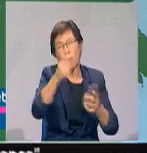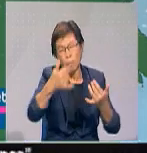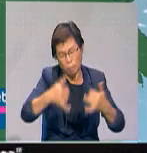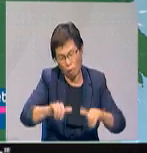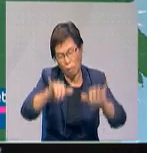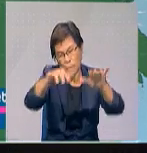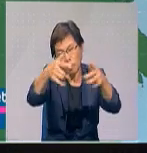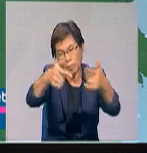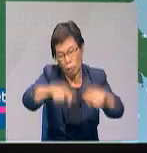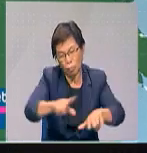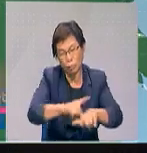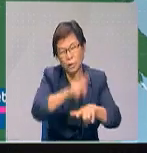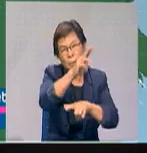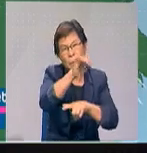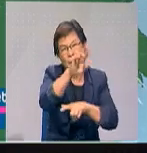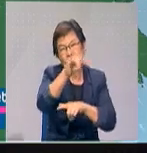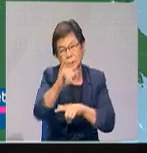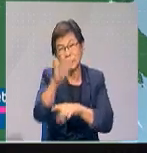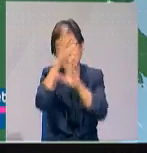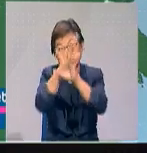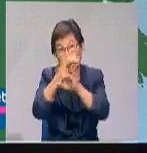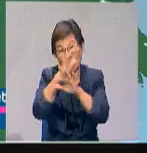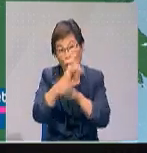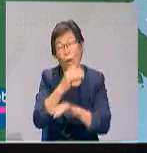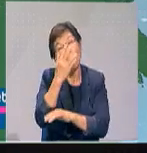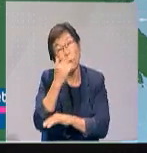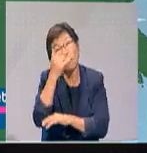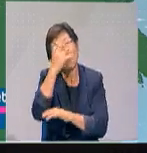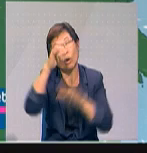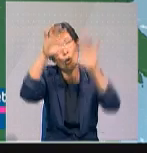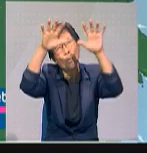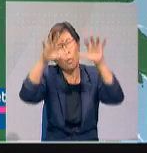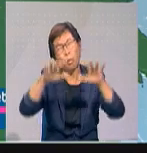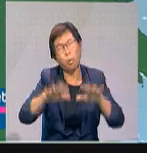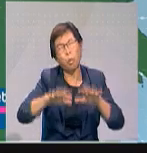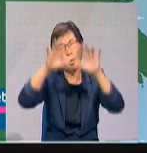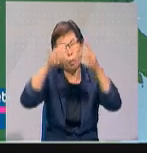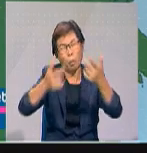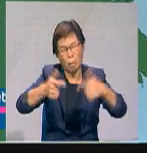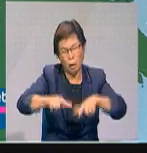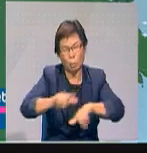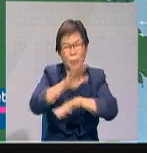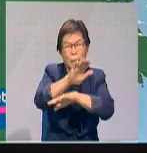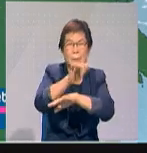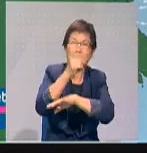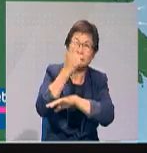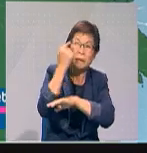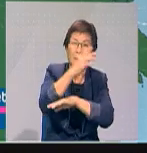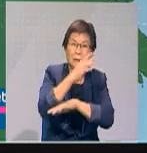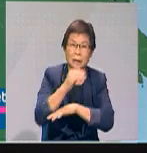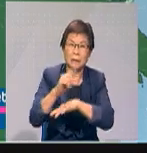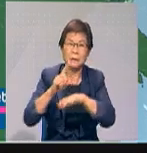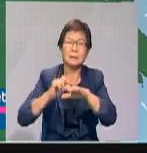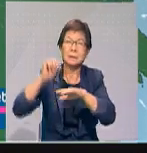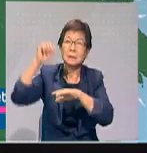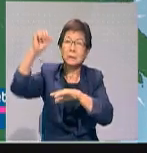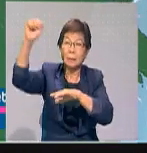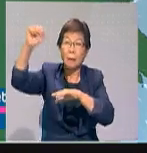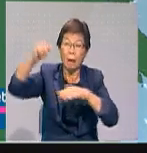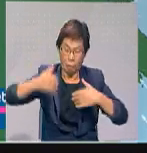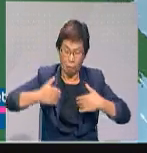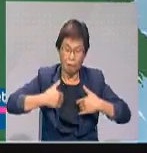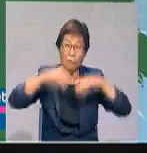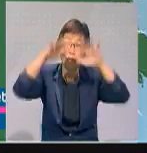di kawasan Miri, Sarawak. Ia adalah hasil daripada hujan yang berlaku pada petang tadi. Manakala di Sabah pula,